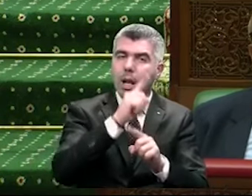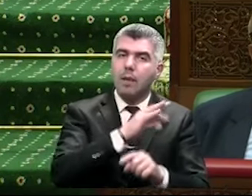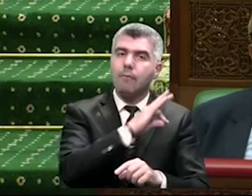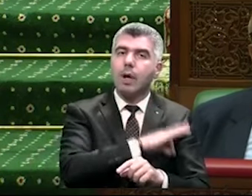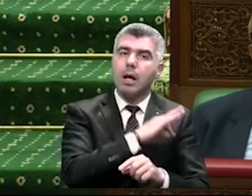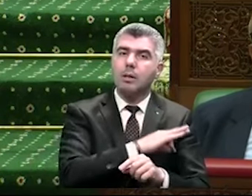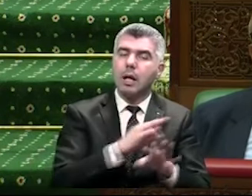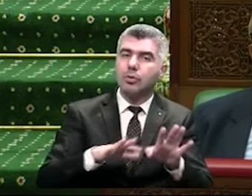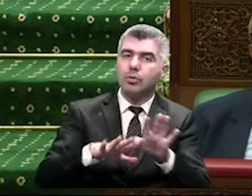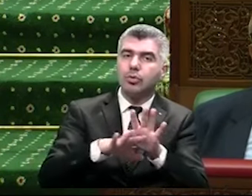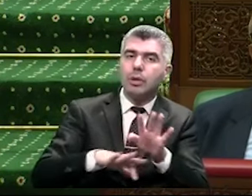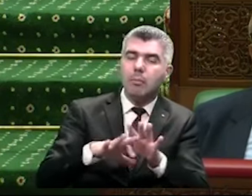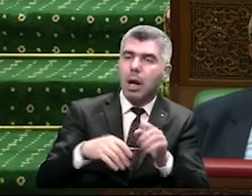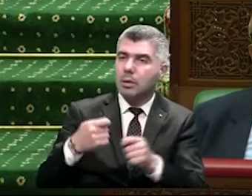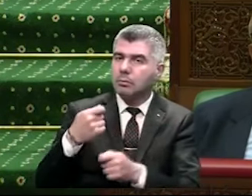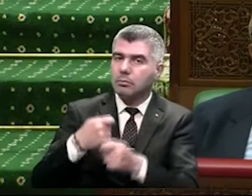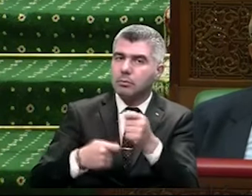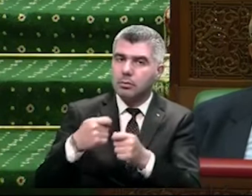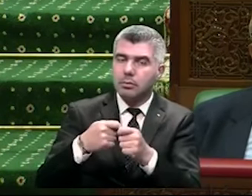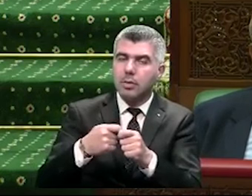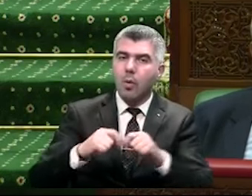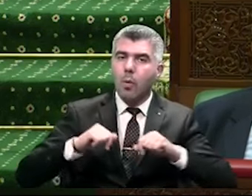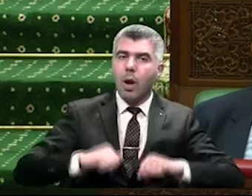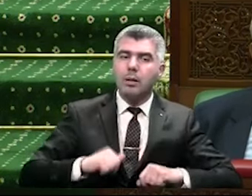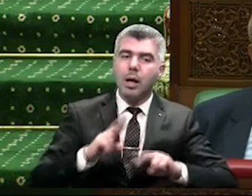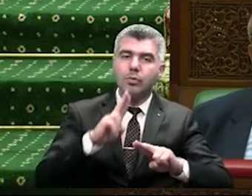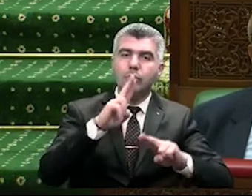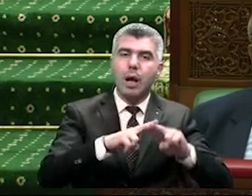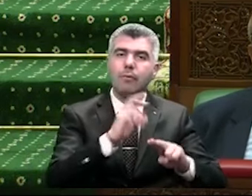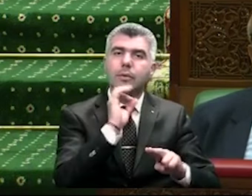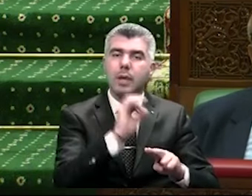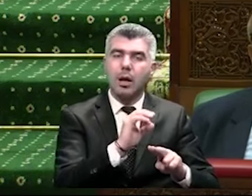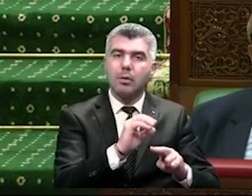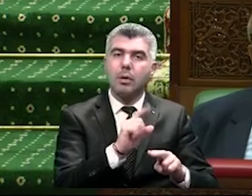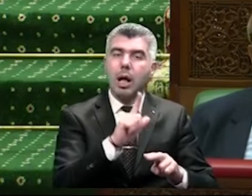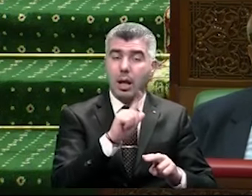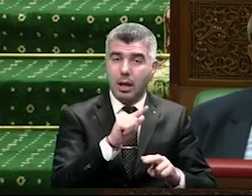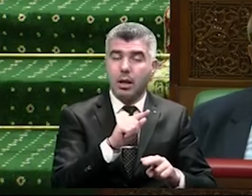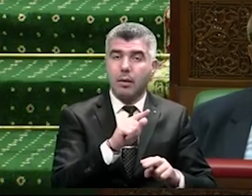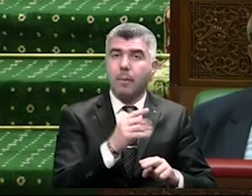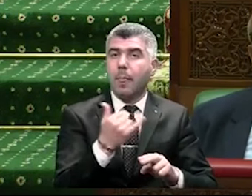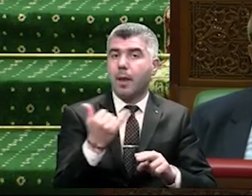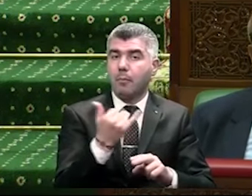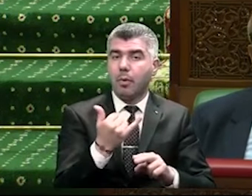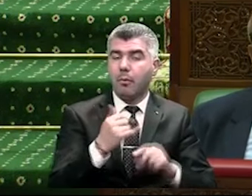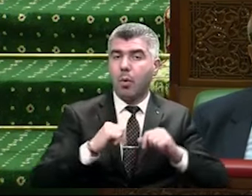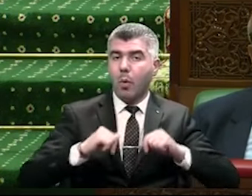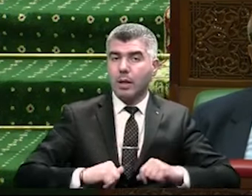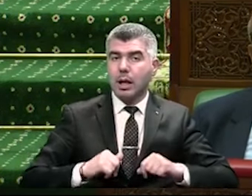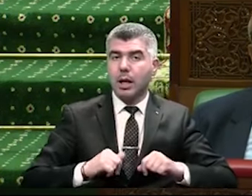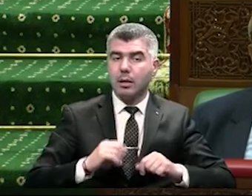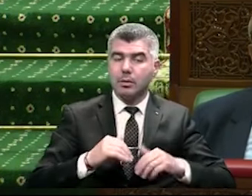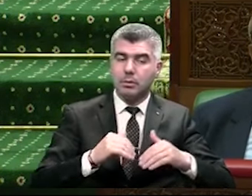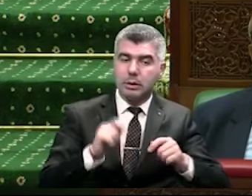والاجتماعيه سيما ان الوزاره التي تشرفون عليها تطال قطاعات حيويه خاصه ان وزاره التجهيز